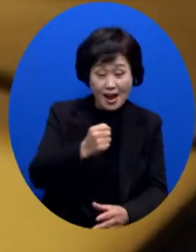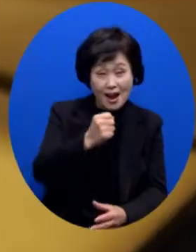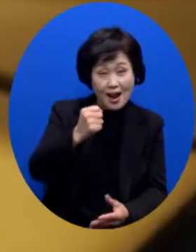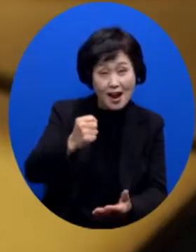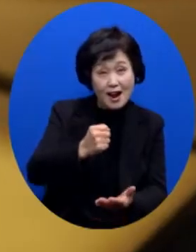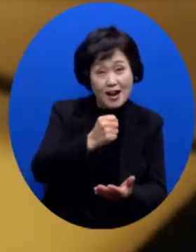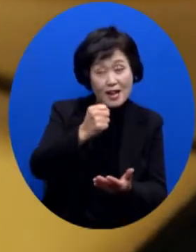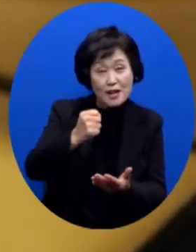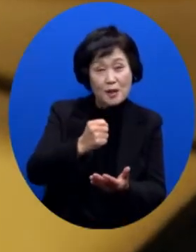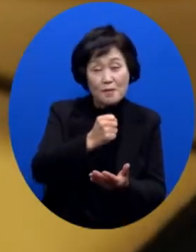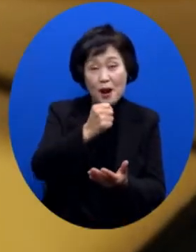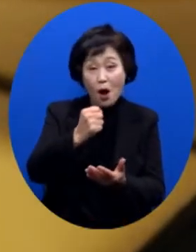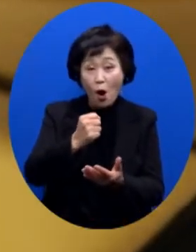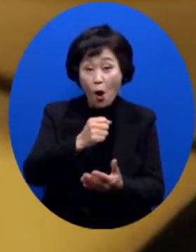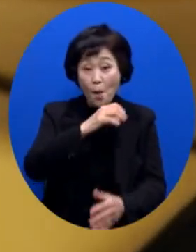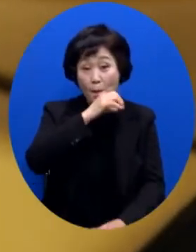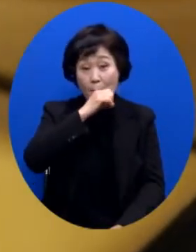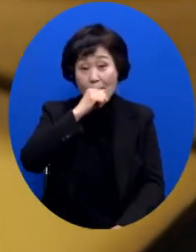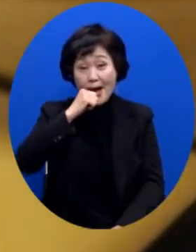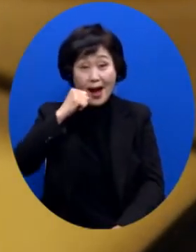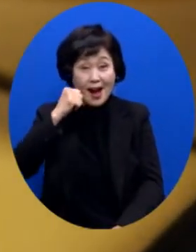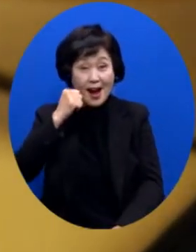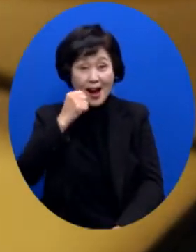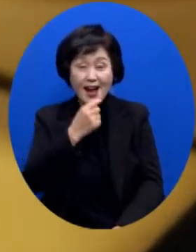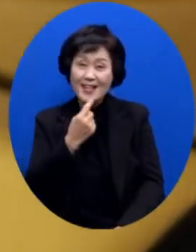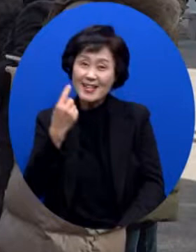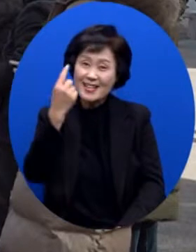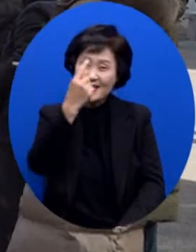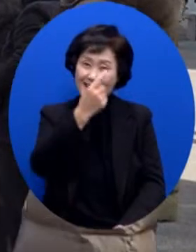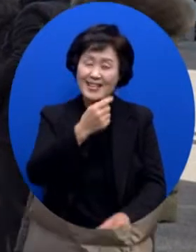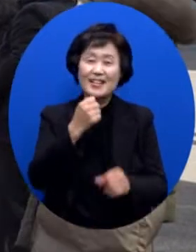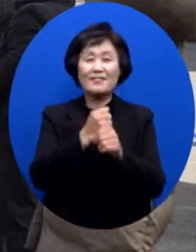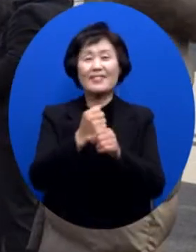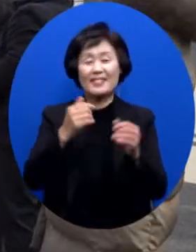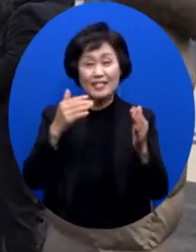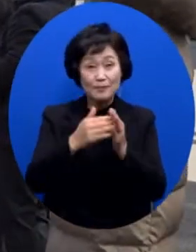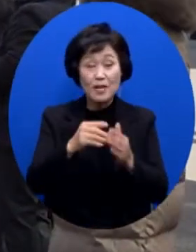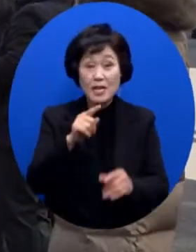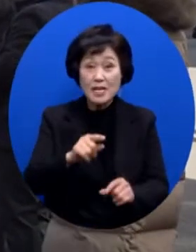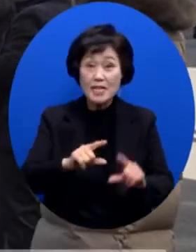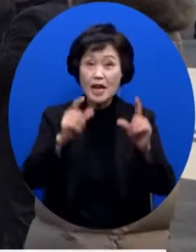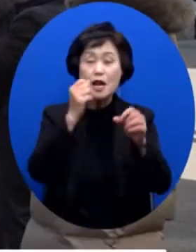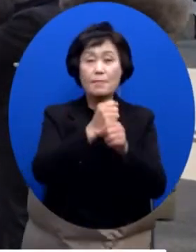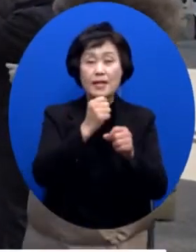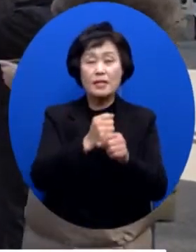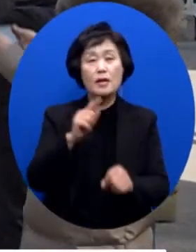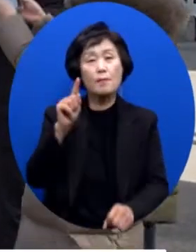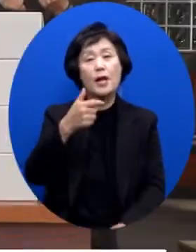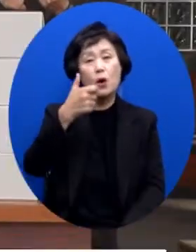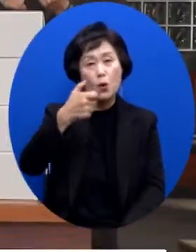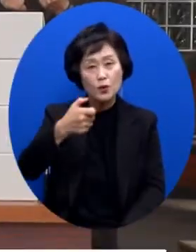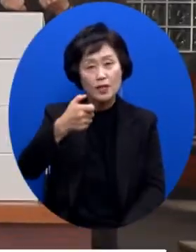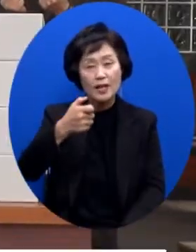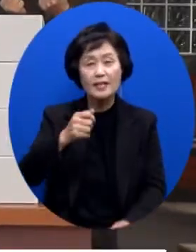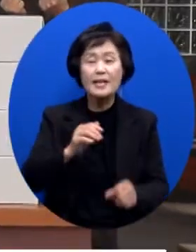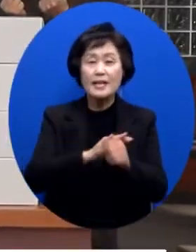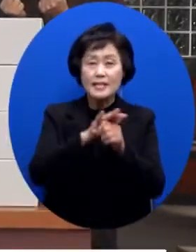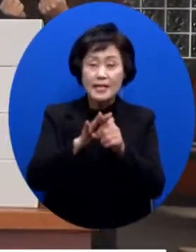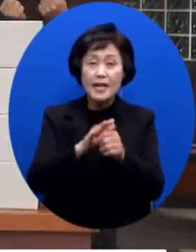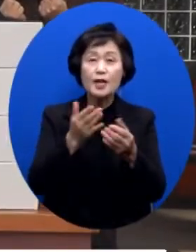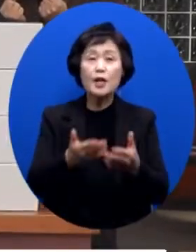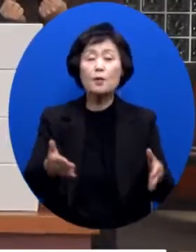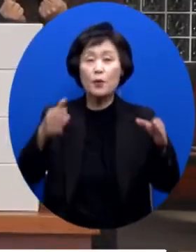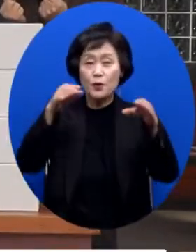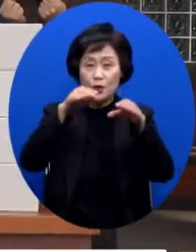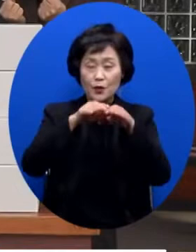올리면 먹음직스러운 블루베리 케이크가 탄생합니다. 이날 만든 케이크 150여 개는 사랑의 복지관을